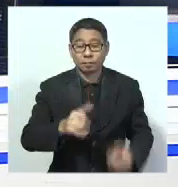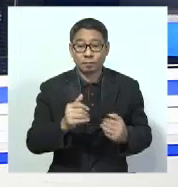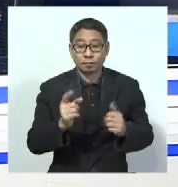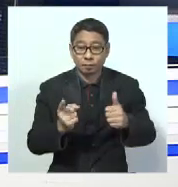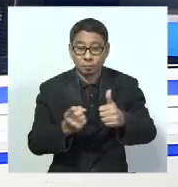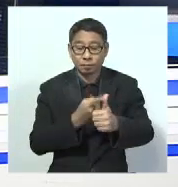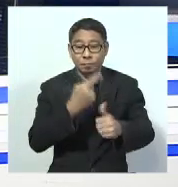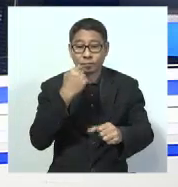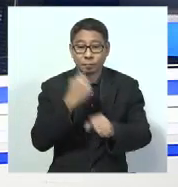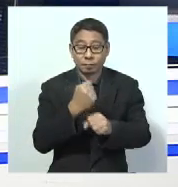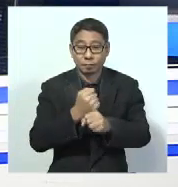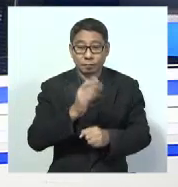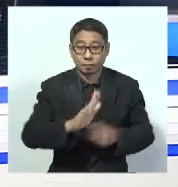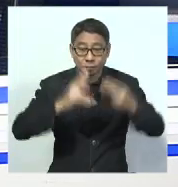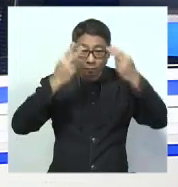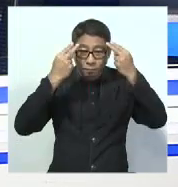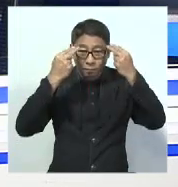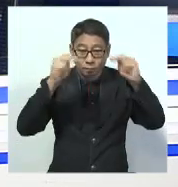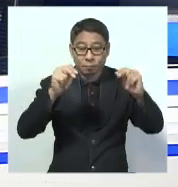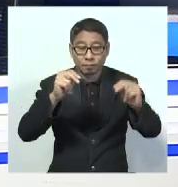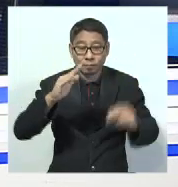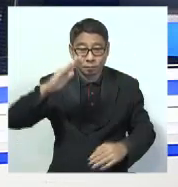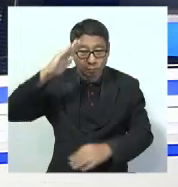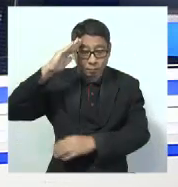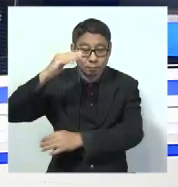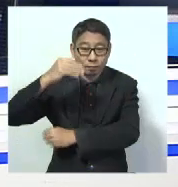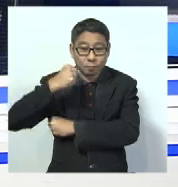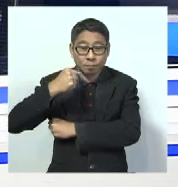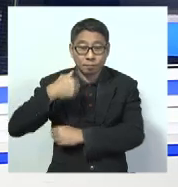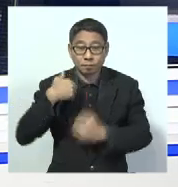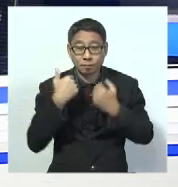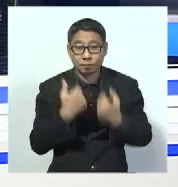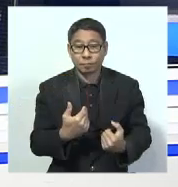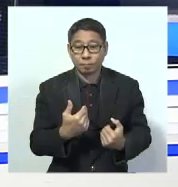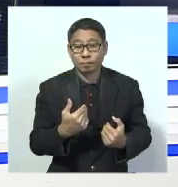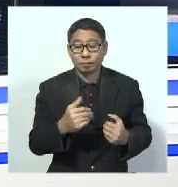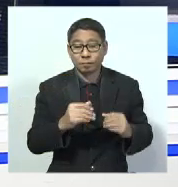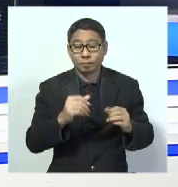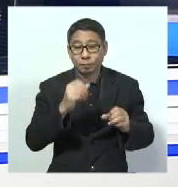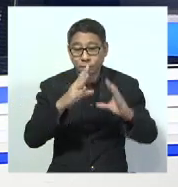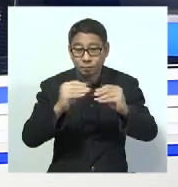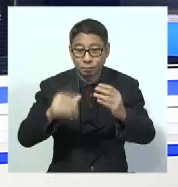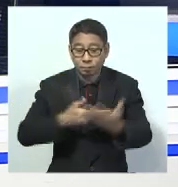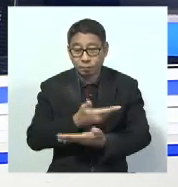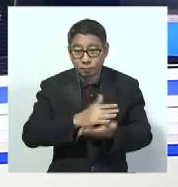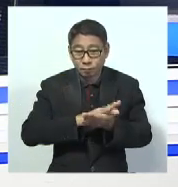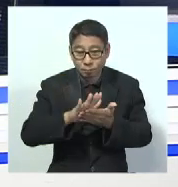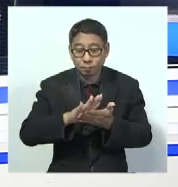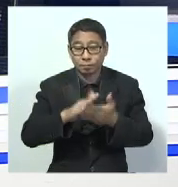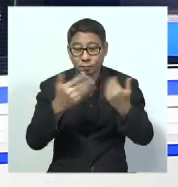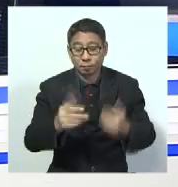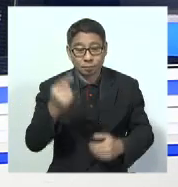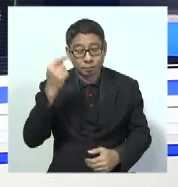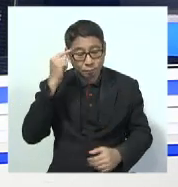ข่าวแรกนะครับเริ่มกันที่ภารกิจของท่านนายกรัฐมนตรีนะครับพลเอกประยุทธ์จันทร์โอชาภายหลังจากเสร็จสิ้นภารกิจเข้าร่วมพิธี